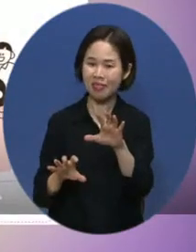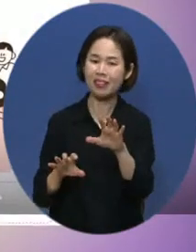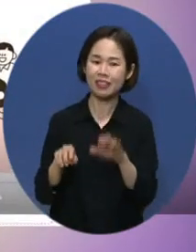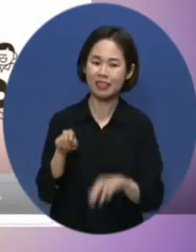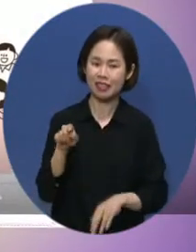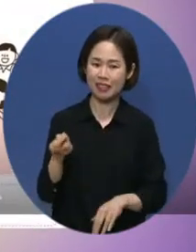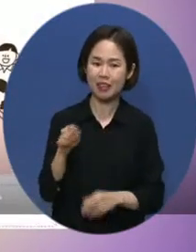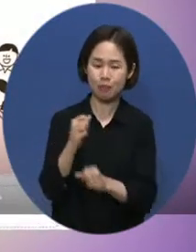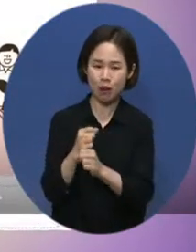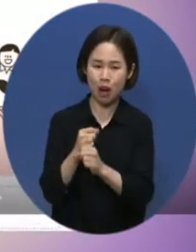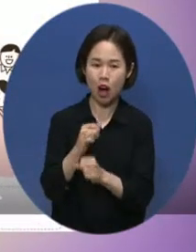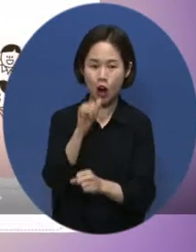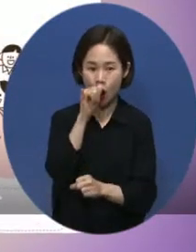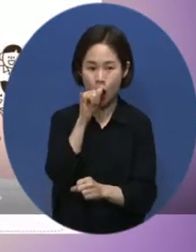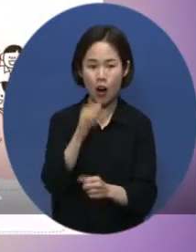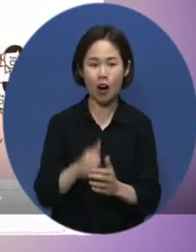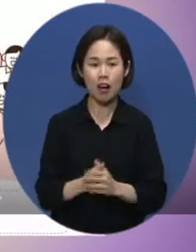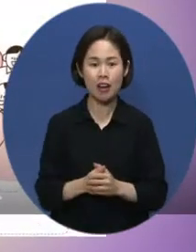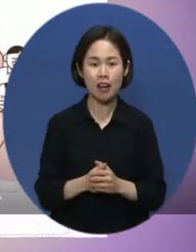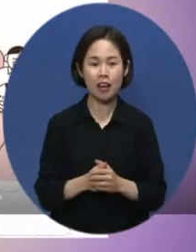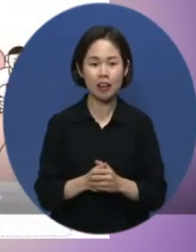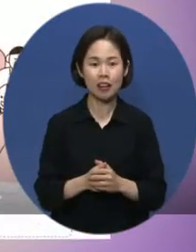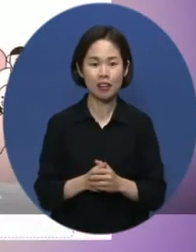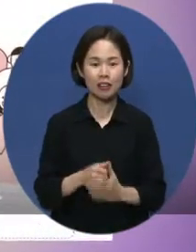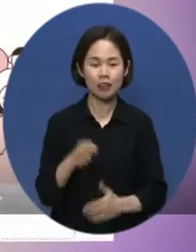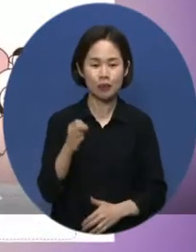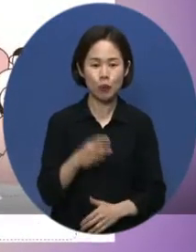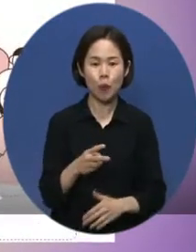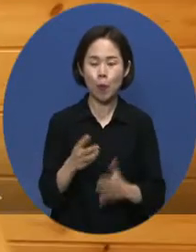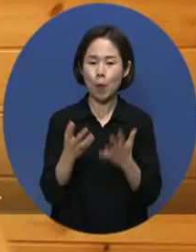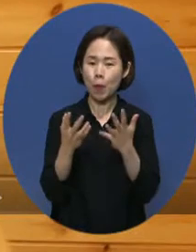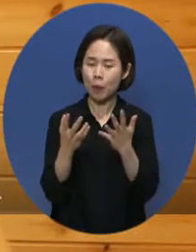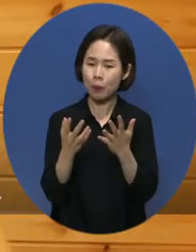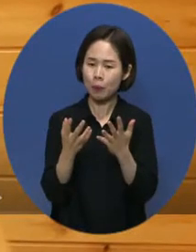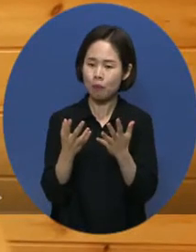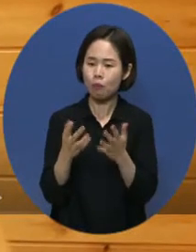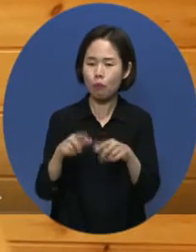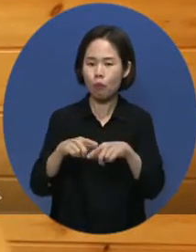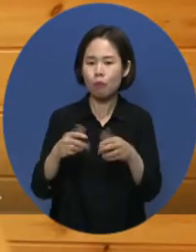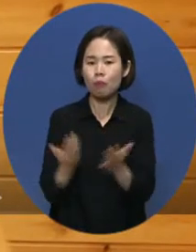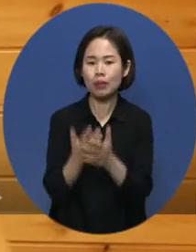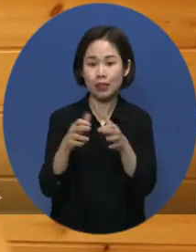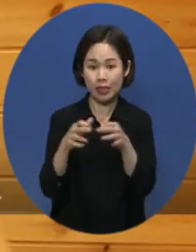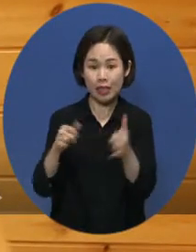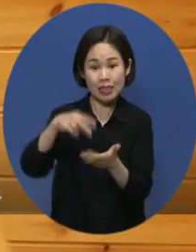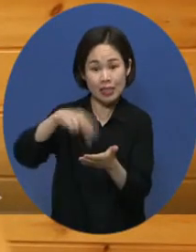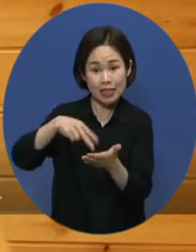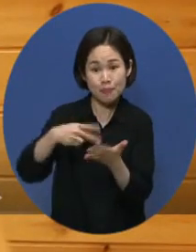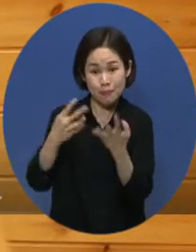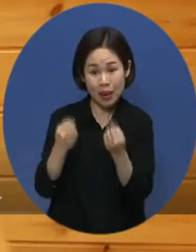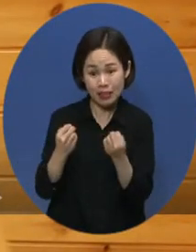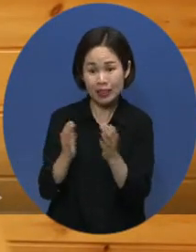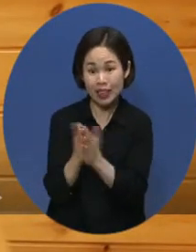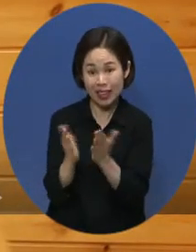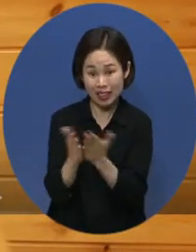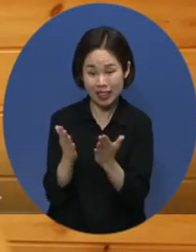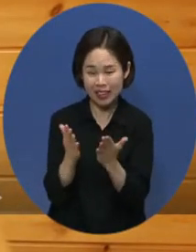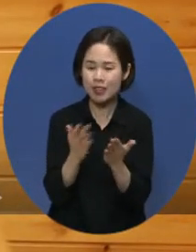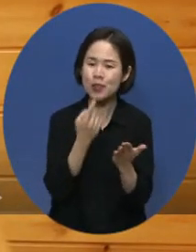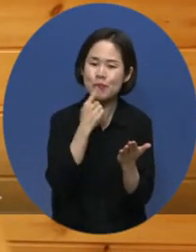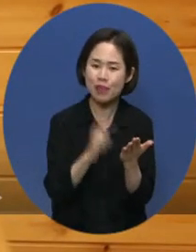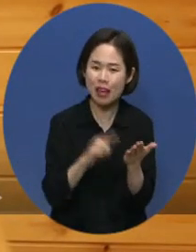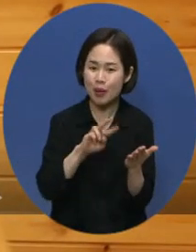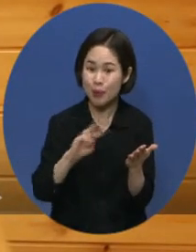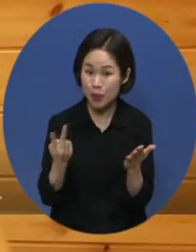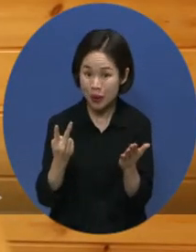쉽게 또 각종 책들, 그분들이 가장 많이 읽는 책들을 변환식에서 쉽게 대체 책으로 이렇게 변환식에서